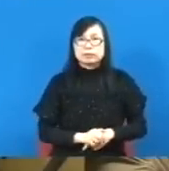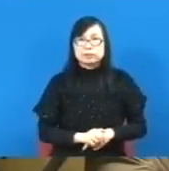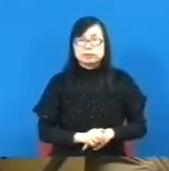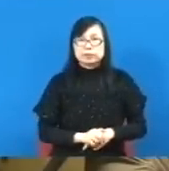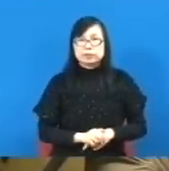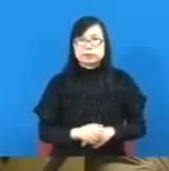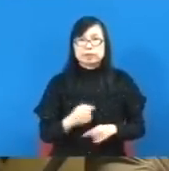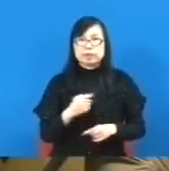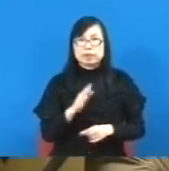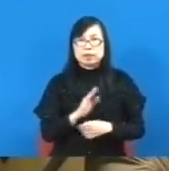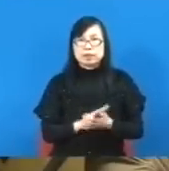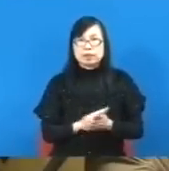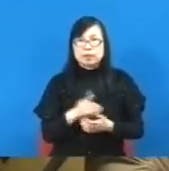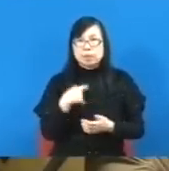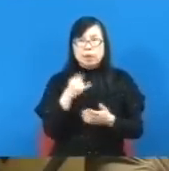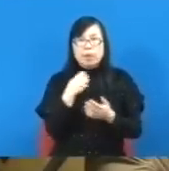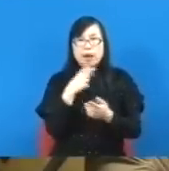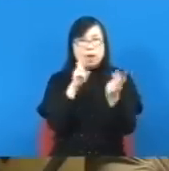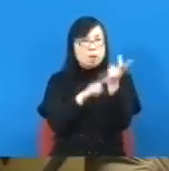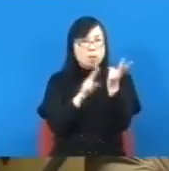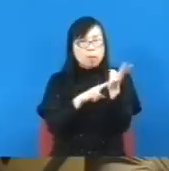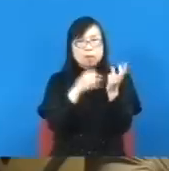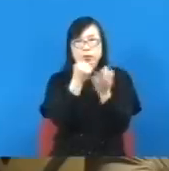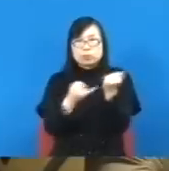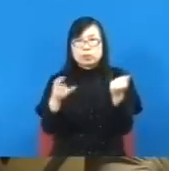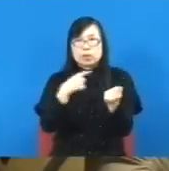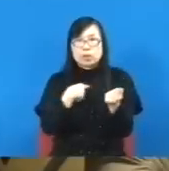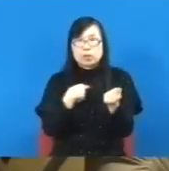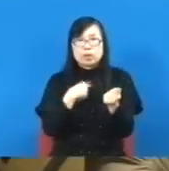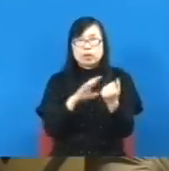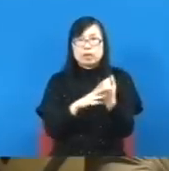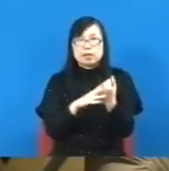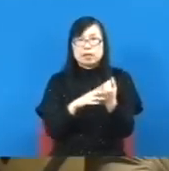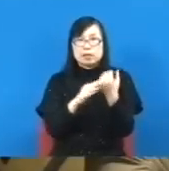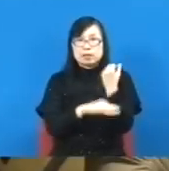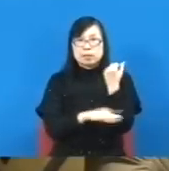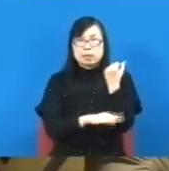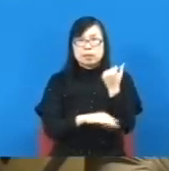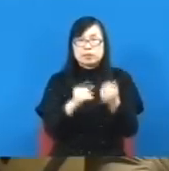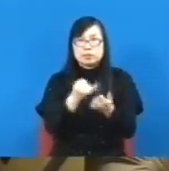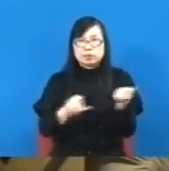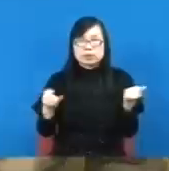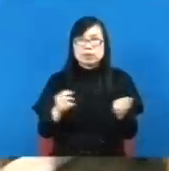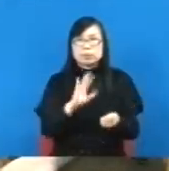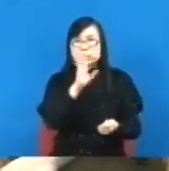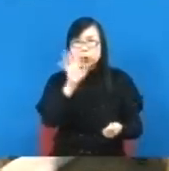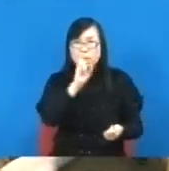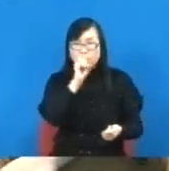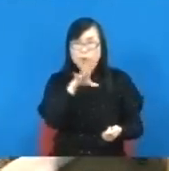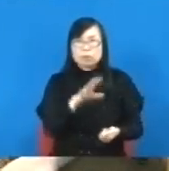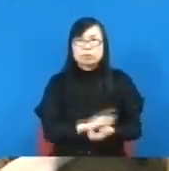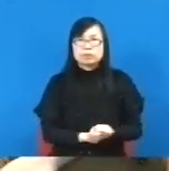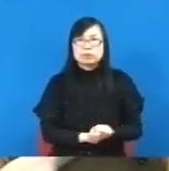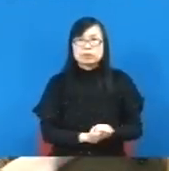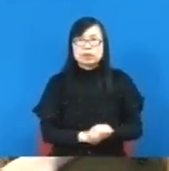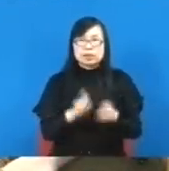港人，我喺旺角出，我喺旺角出世，或者我住喺秀茂坪，唔會講我住喺香港秀茂坪咁係咪？即係嗰個國族